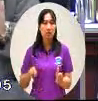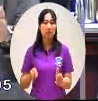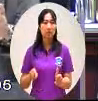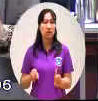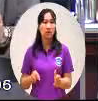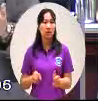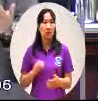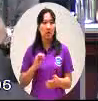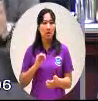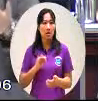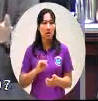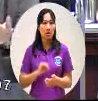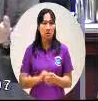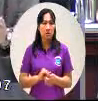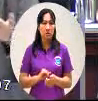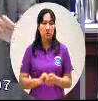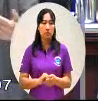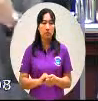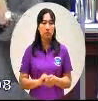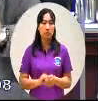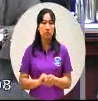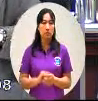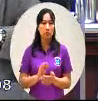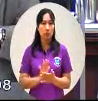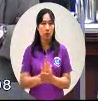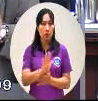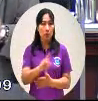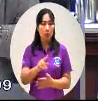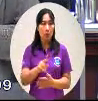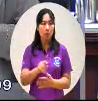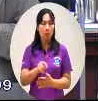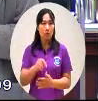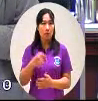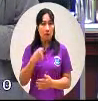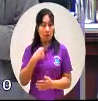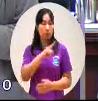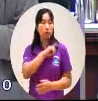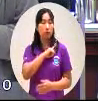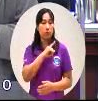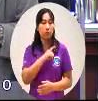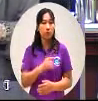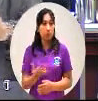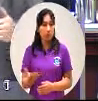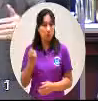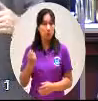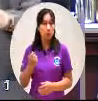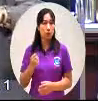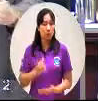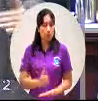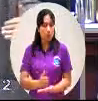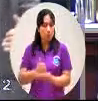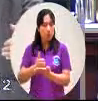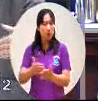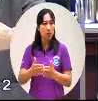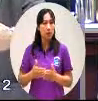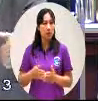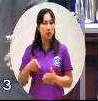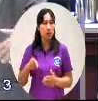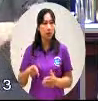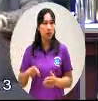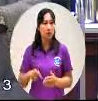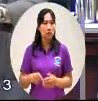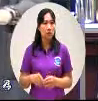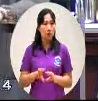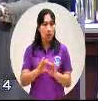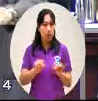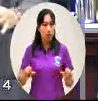可能很快，他还可以他的拥有权，我觉得应该给予尊重，好、哦、啊，这个部分的界限，我觉得我们应